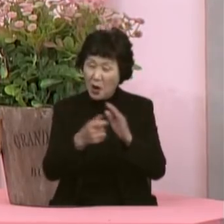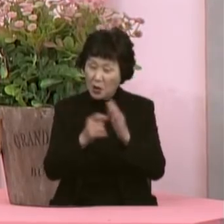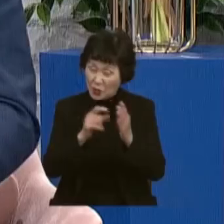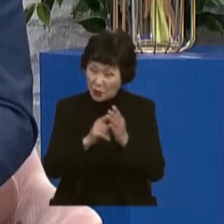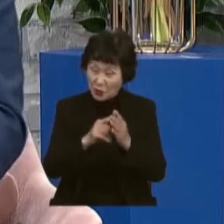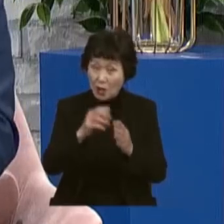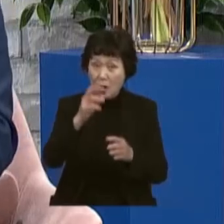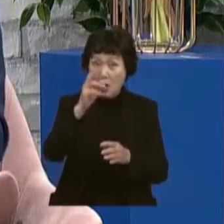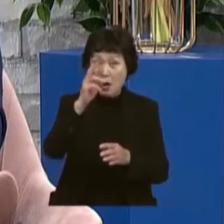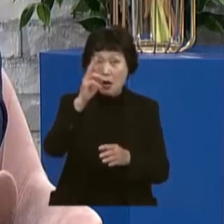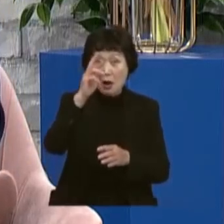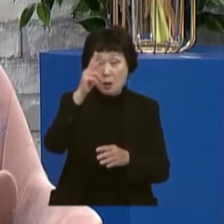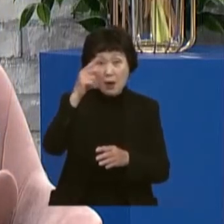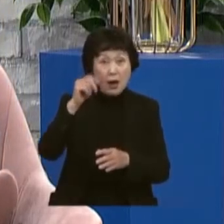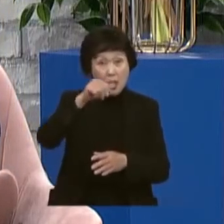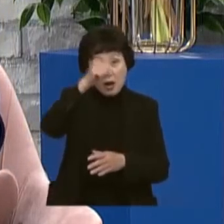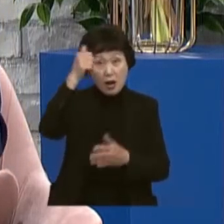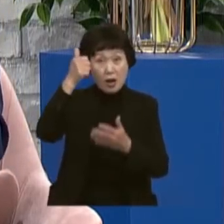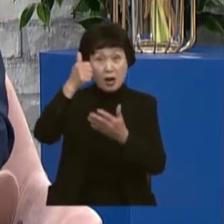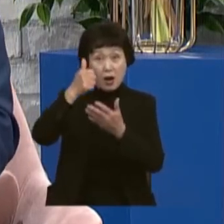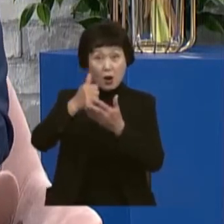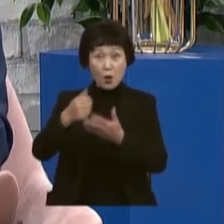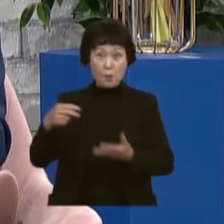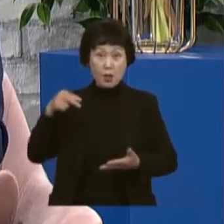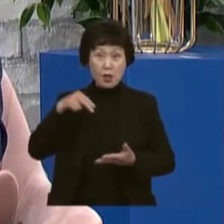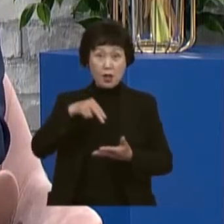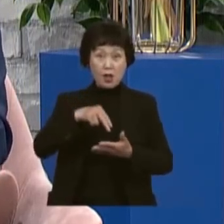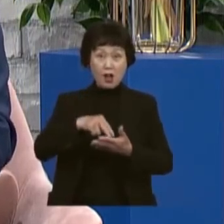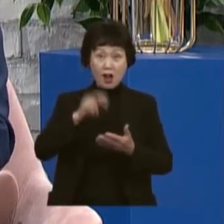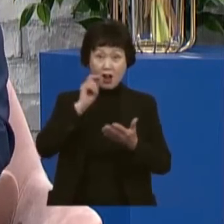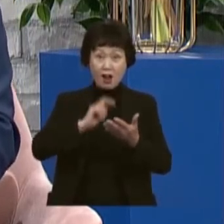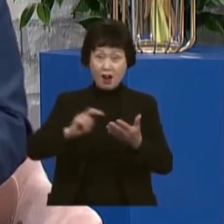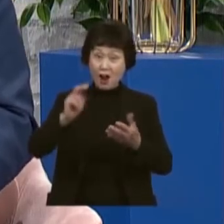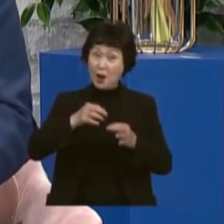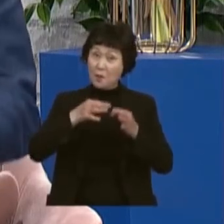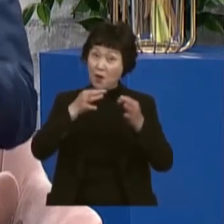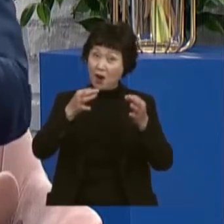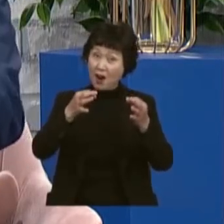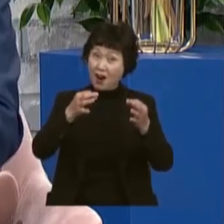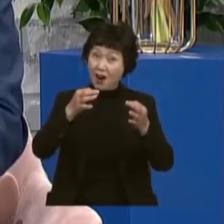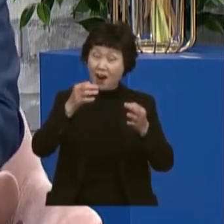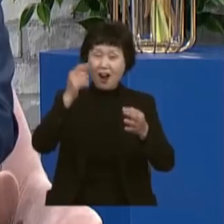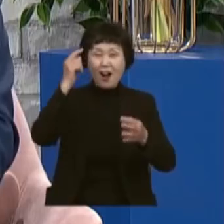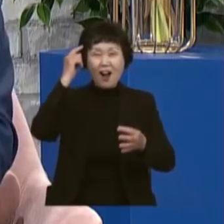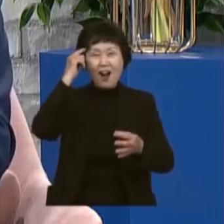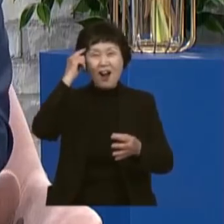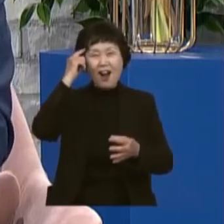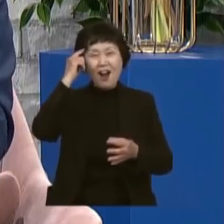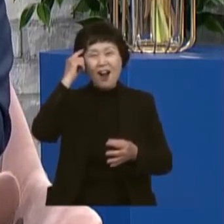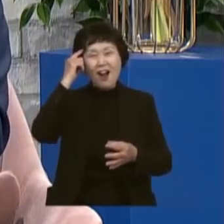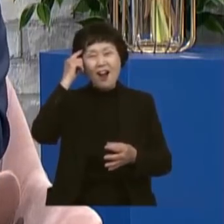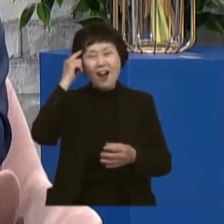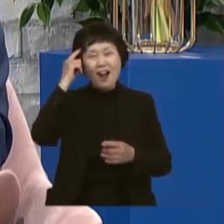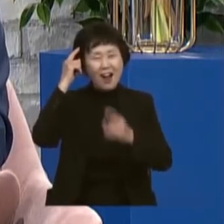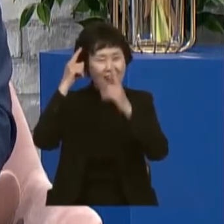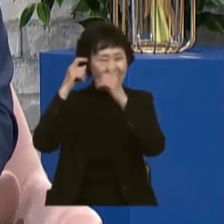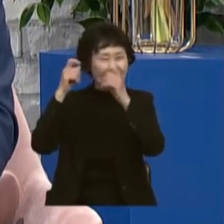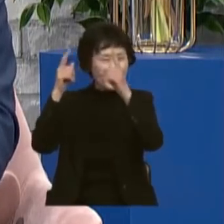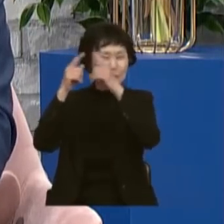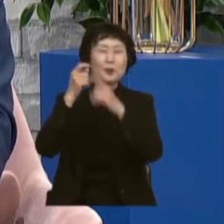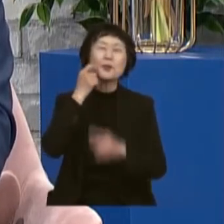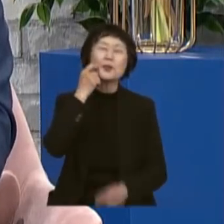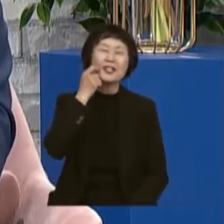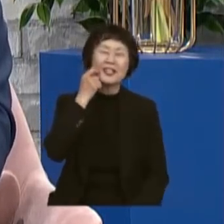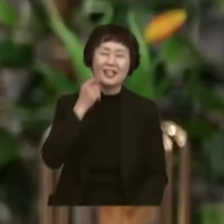살려주신 거죠. 하나님의 살려주신 기념으로 내가 매일 기쁘게 이렇게 홀쭉해서 나오신 기념으로 아 조금 똥똥이죠. 나를